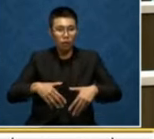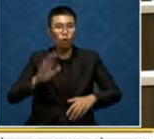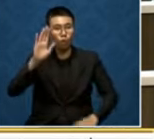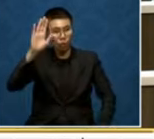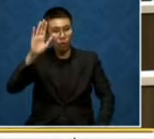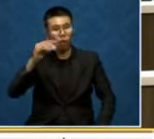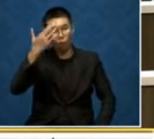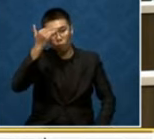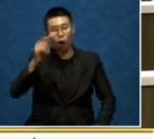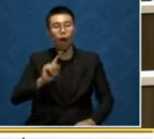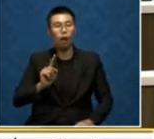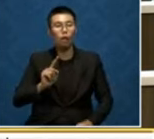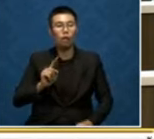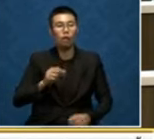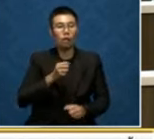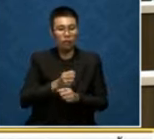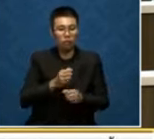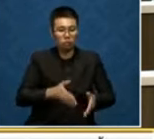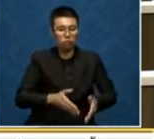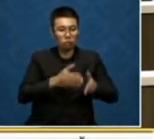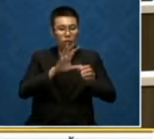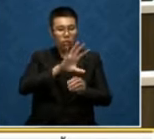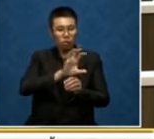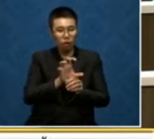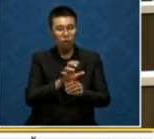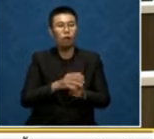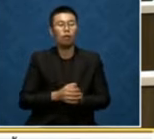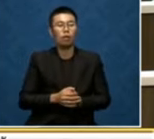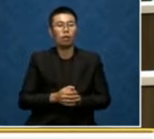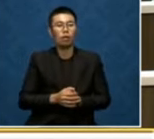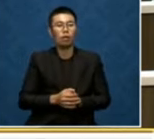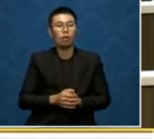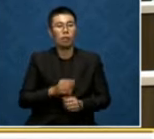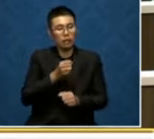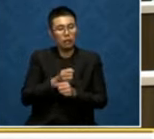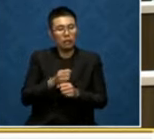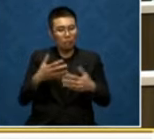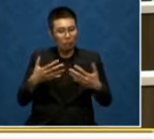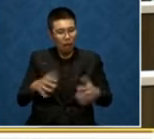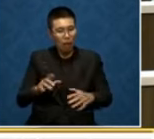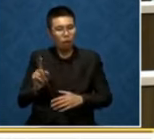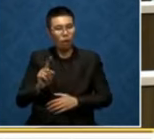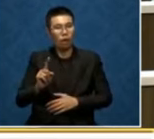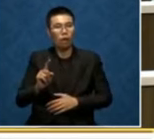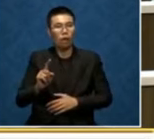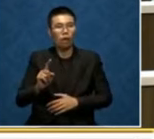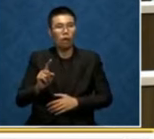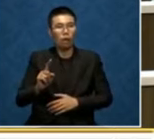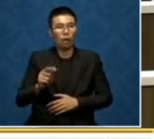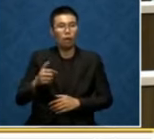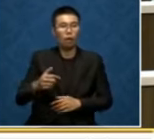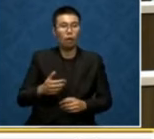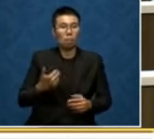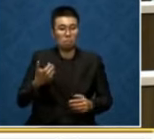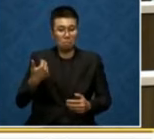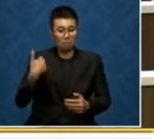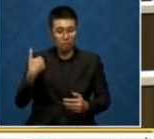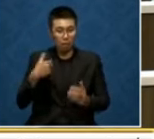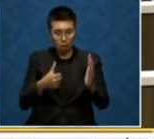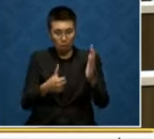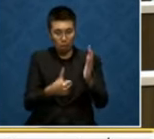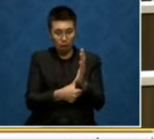มือให้สร้างกังหันลมเพราะว่าเขารับทราบข้อมูลว่าเมื่อสร้างแล้วเขาจะได้รับภาษีเข้าสู่ท้อง